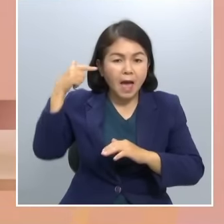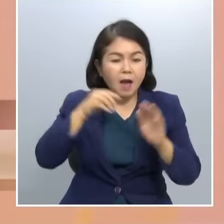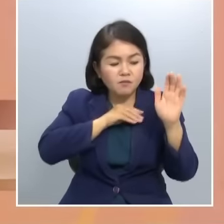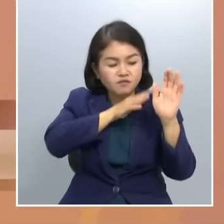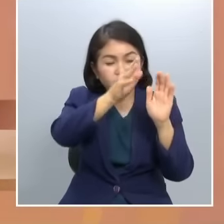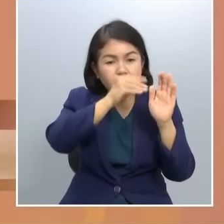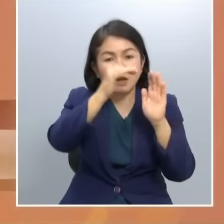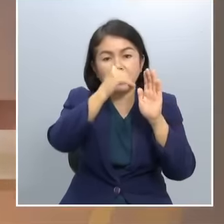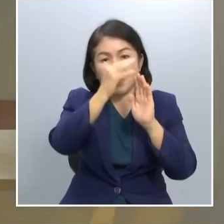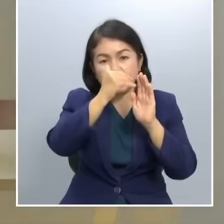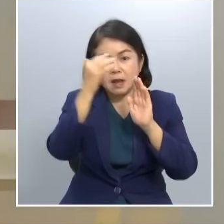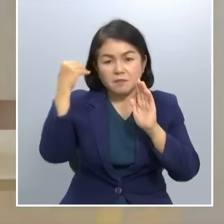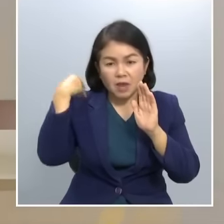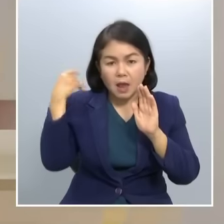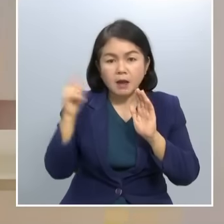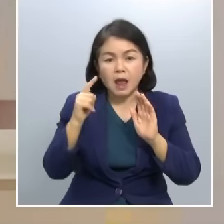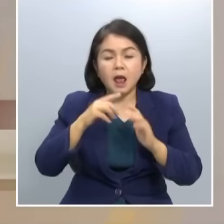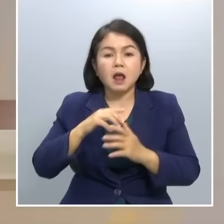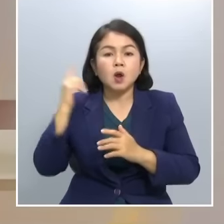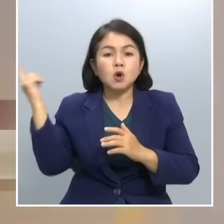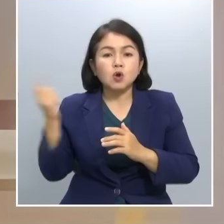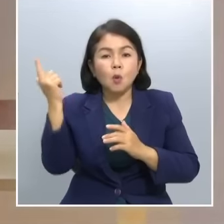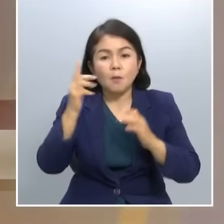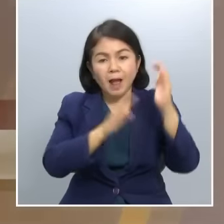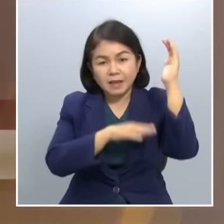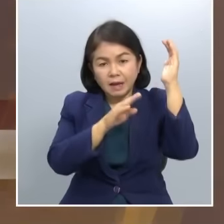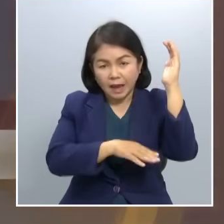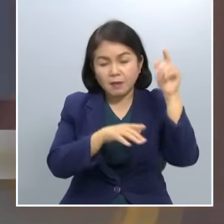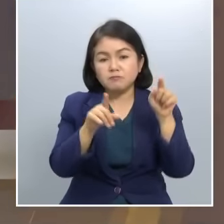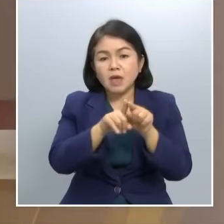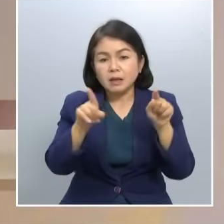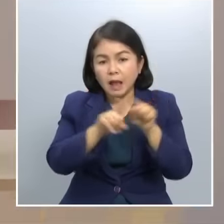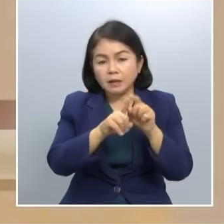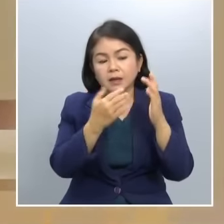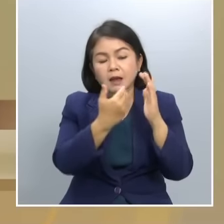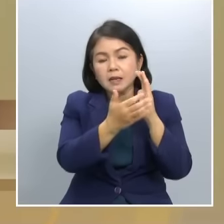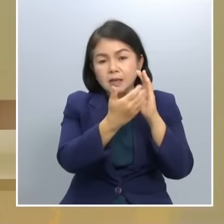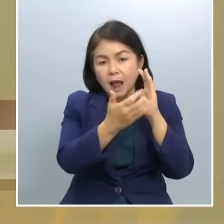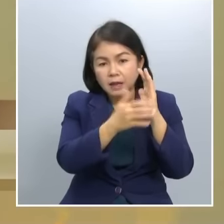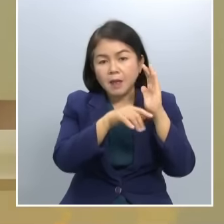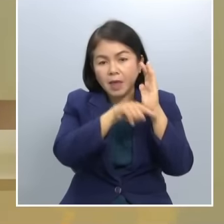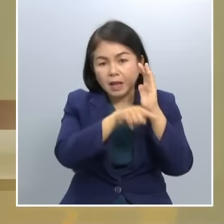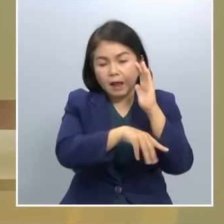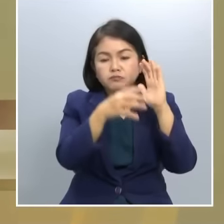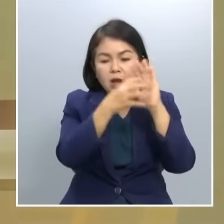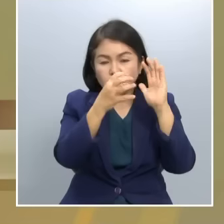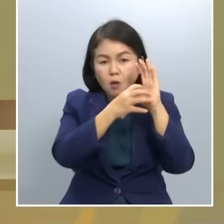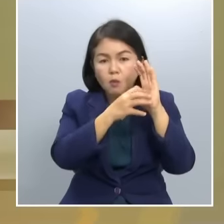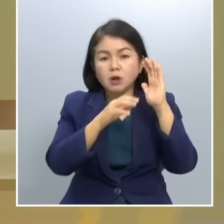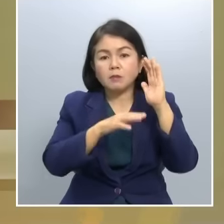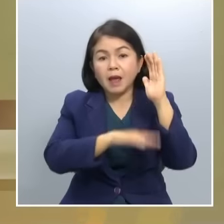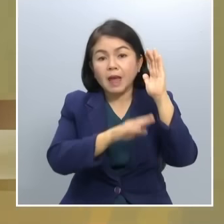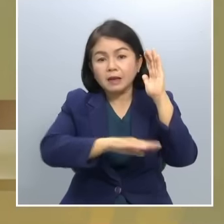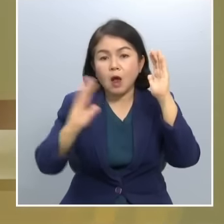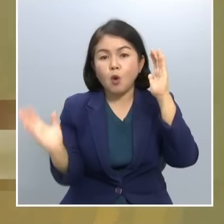ภาคเหนือประกอบกับลมใต้และลมตะวันออกเฉียงใต้พัดปกคลุมอีสานตอนล่างตะวันออกภาคกลางกทม.ปริมณฑล ท